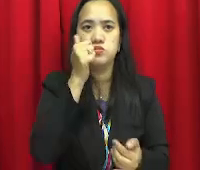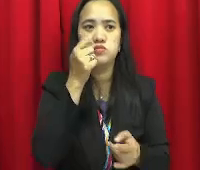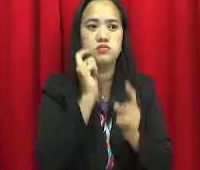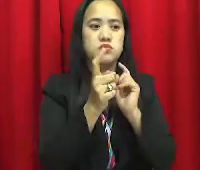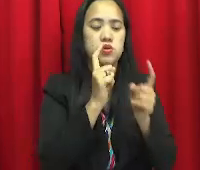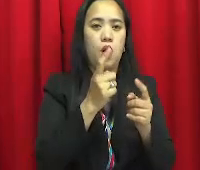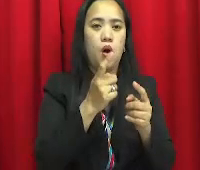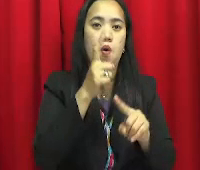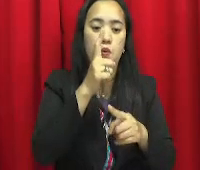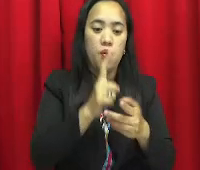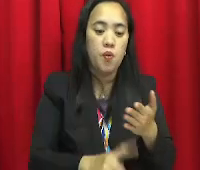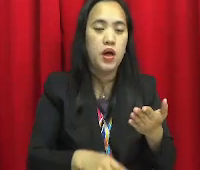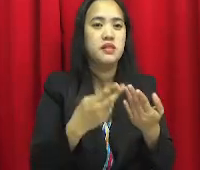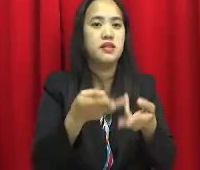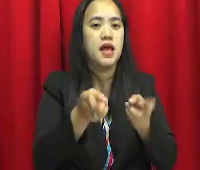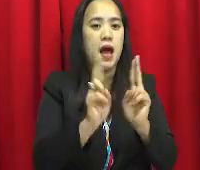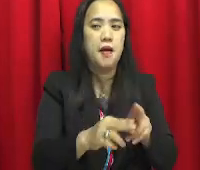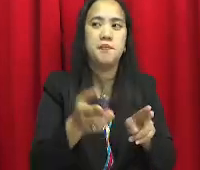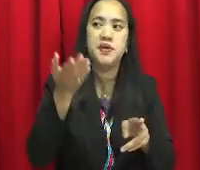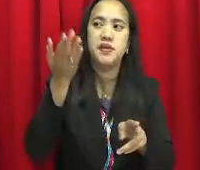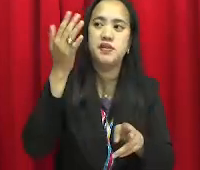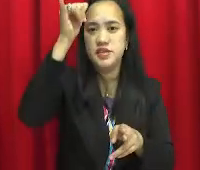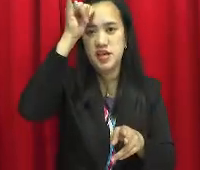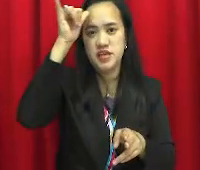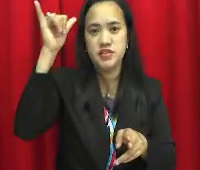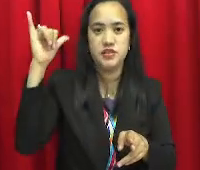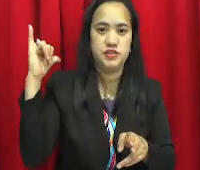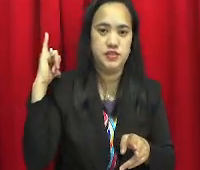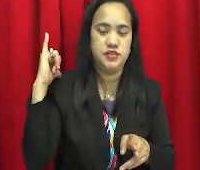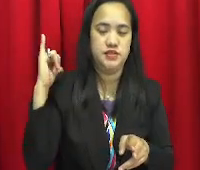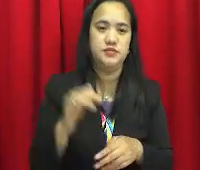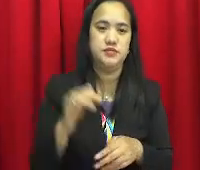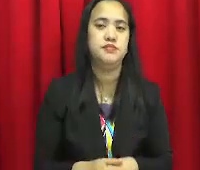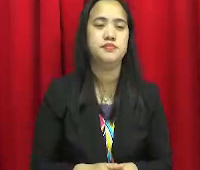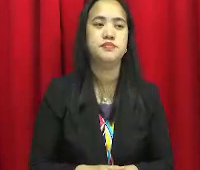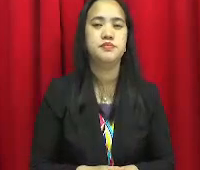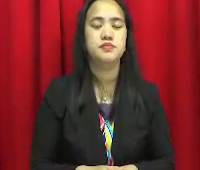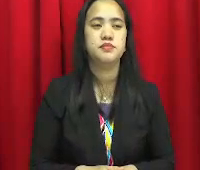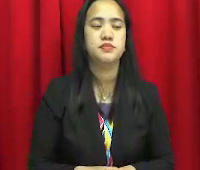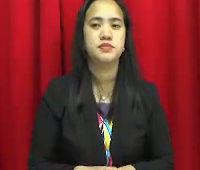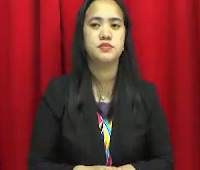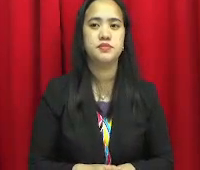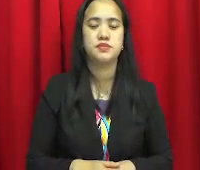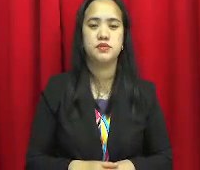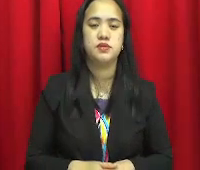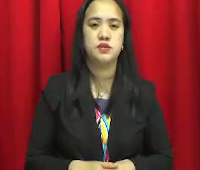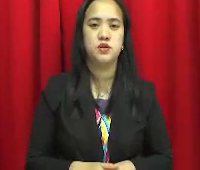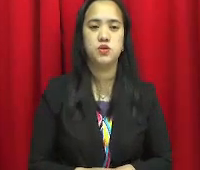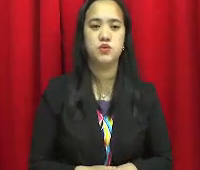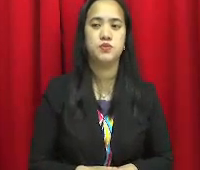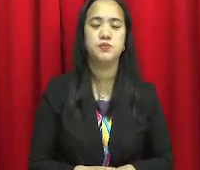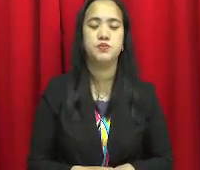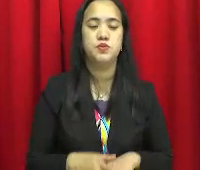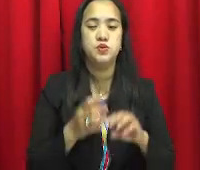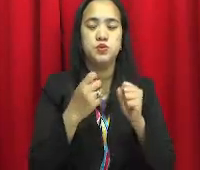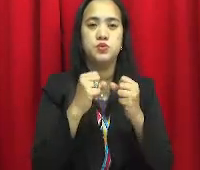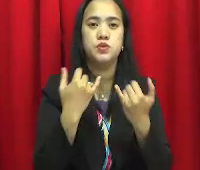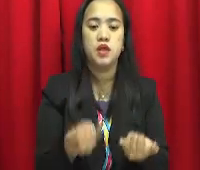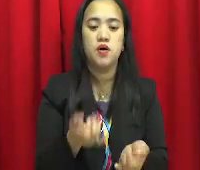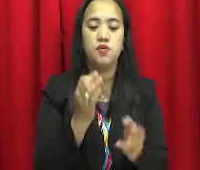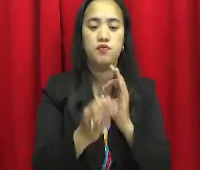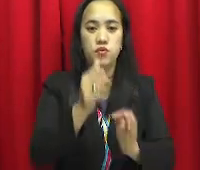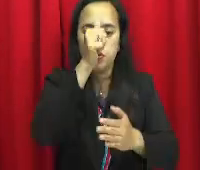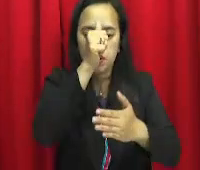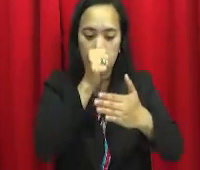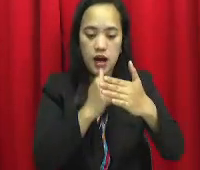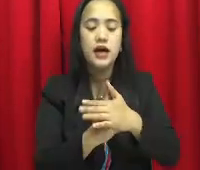May investment na historia. Kumbaga sa ano, eto, paribago na naman ito. At itong tinago, pag tinago mo na